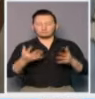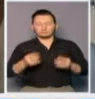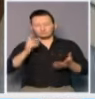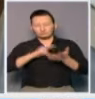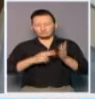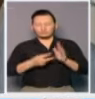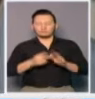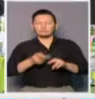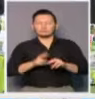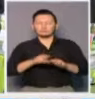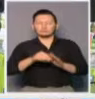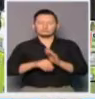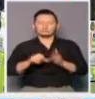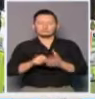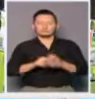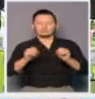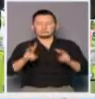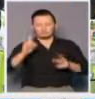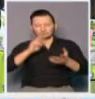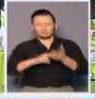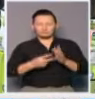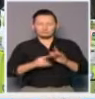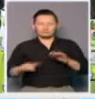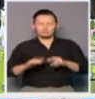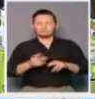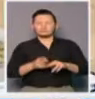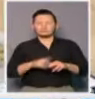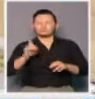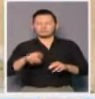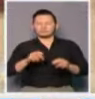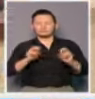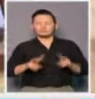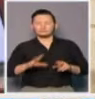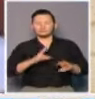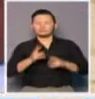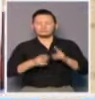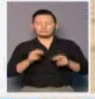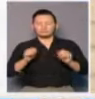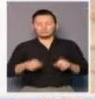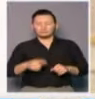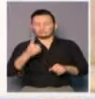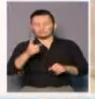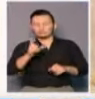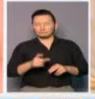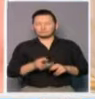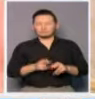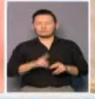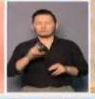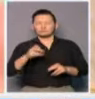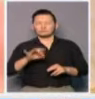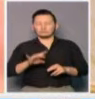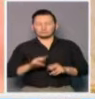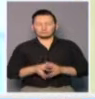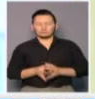возможности пройти лечение для лиц с нарушениями слуха. Для этого можно сделать специальные операции. Один из них – кохлеарный